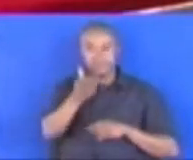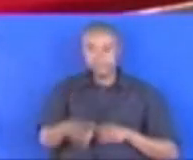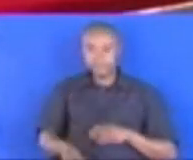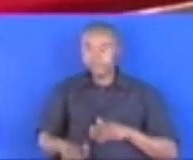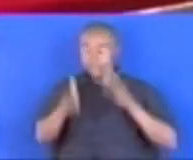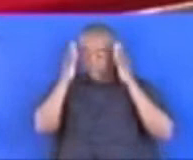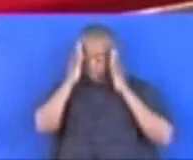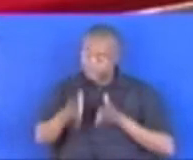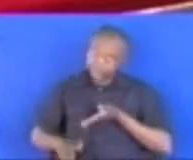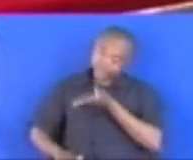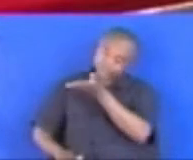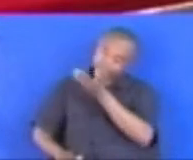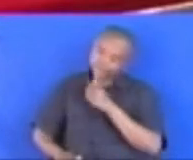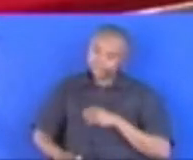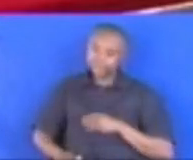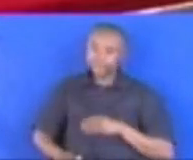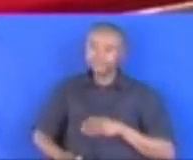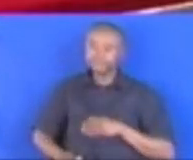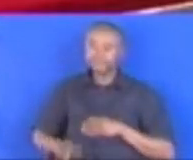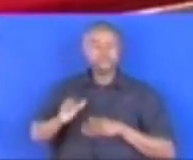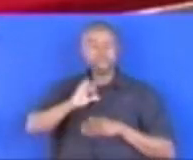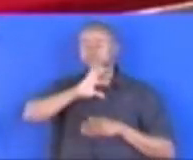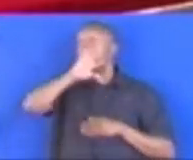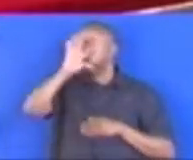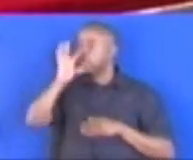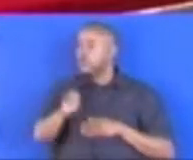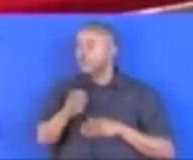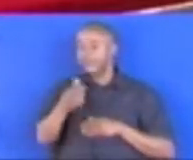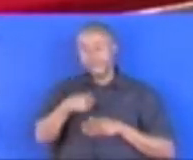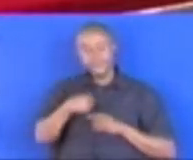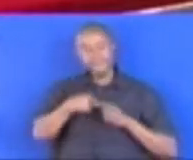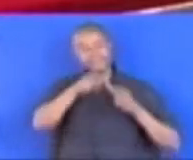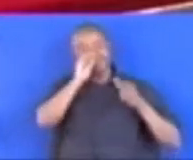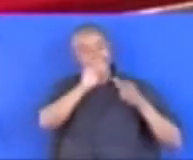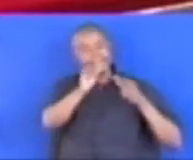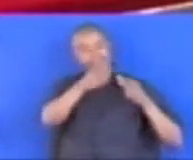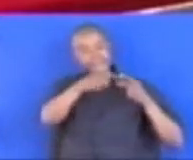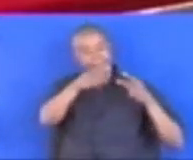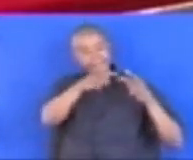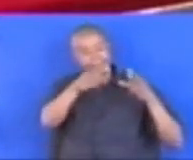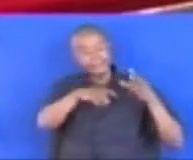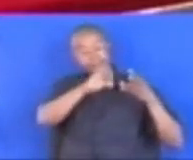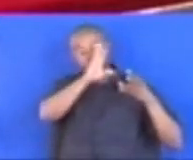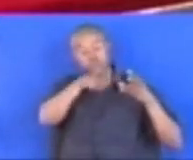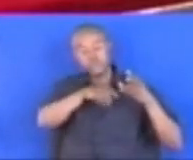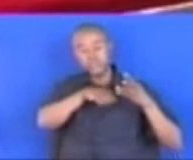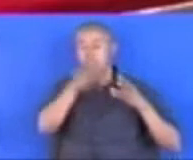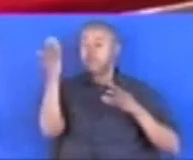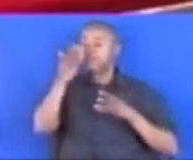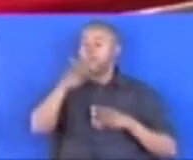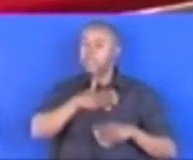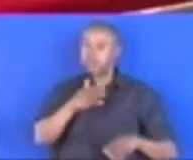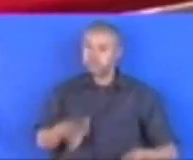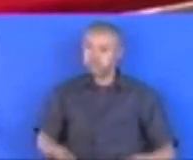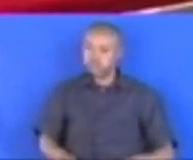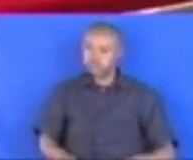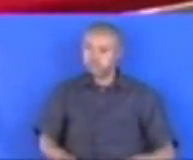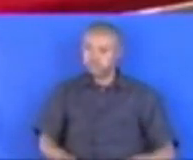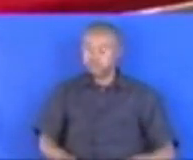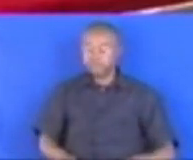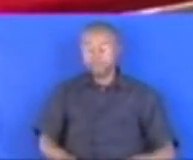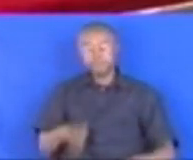Mheshimiwa Naibu Spika, yote haya nimeyataja kwa moja moja kwenye hizo kurasa nilizozisema. Vile vile naomba